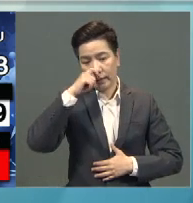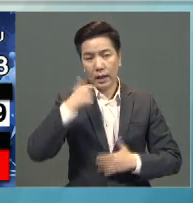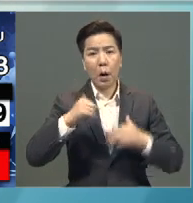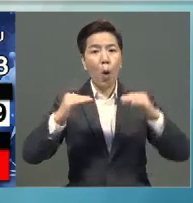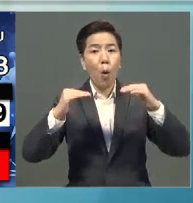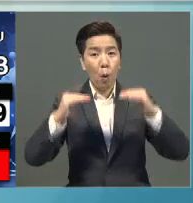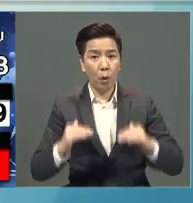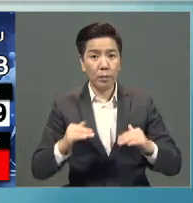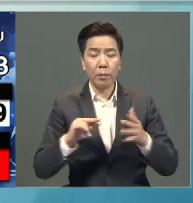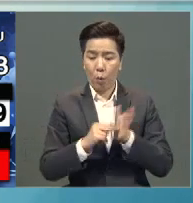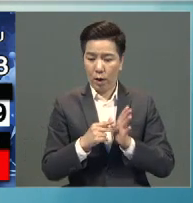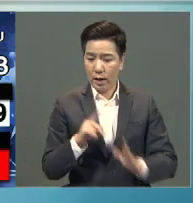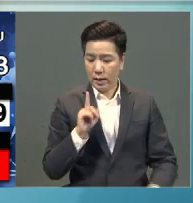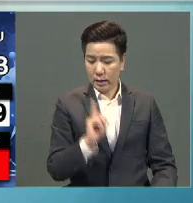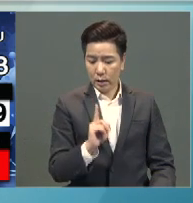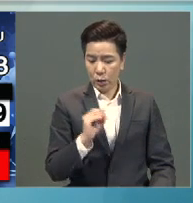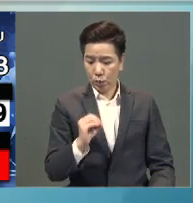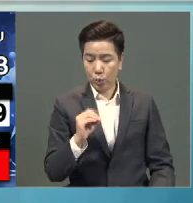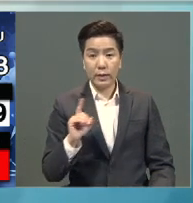ล้านวันแรกนะครับนี่คือสิ่งที่เกิดขึ้นและไทยกก็อันดับลดลงมาอีกหนึ่งลำดับนะครับเขาก็ลดลงคือ101